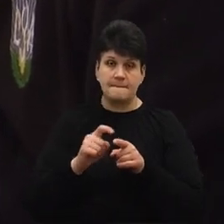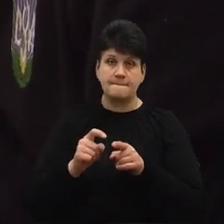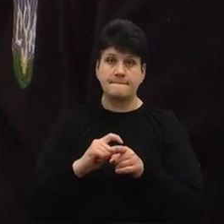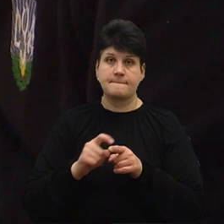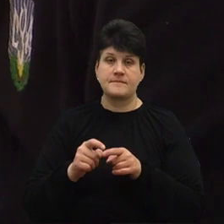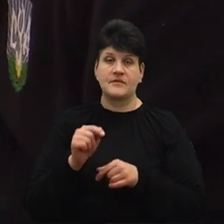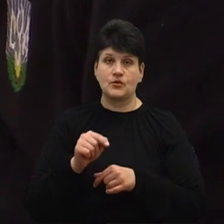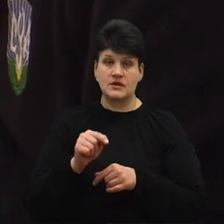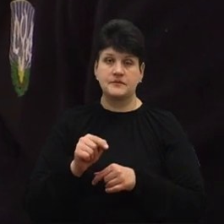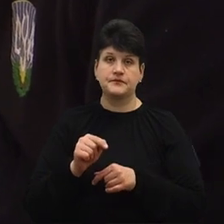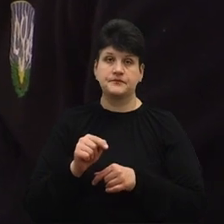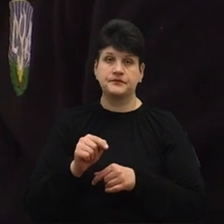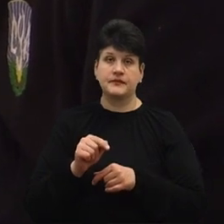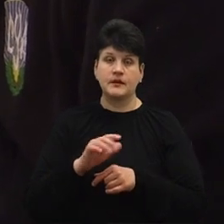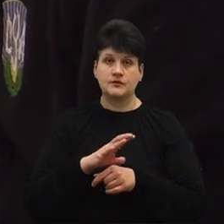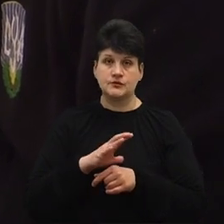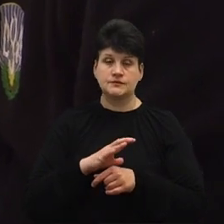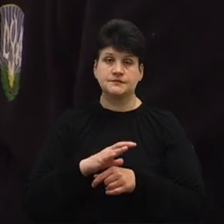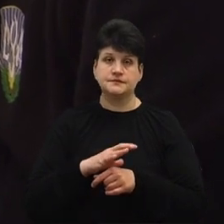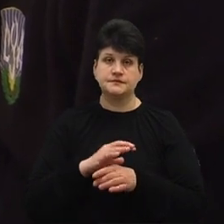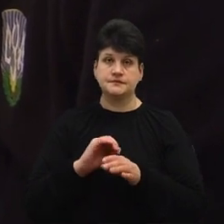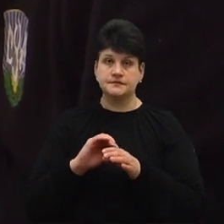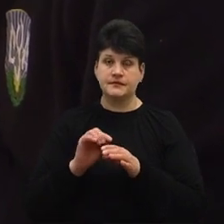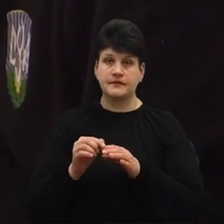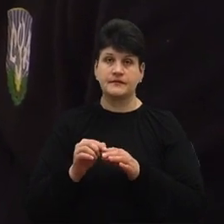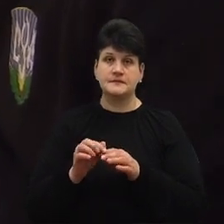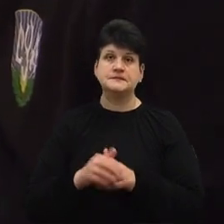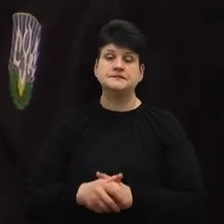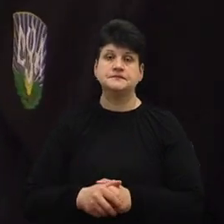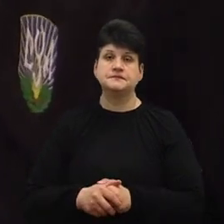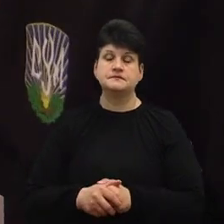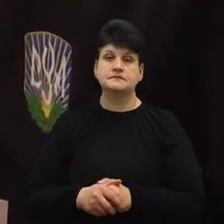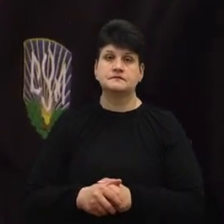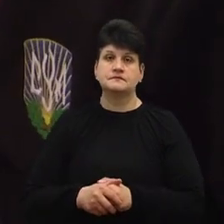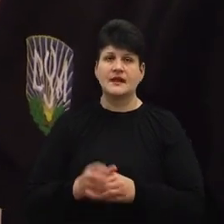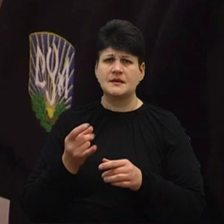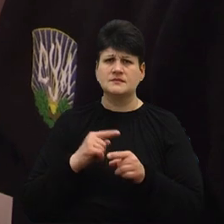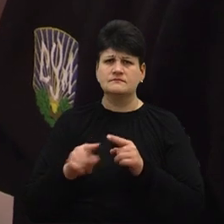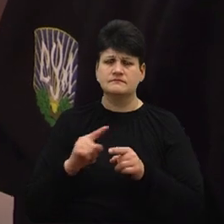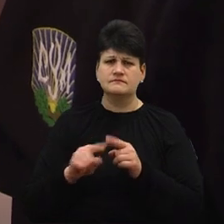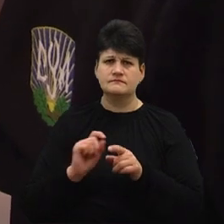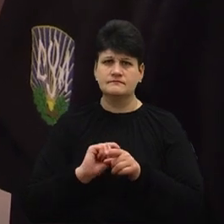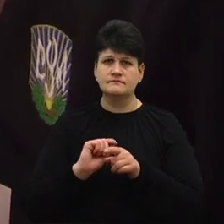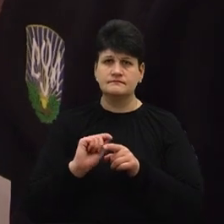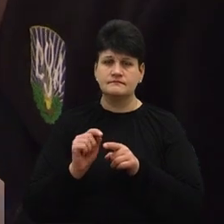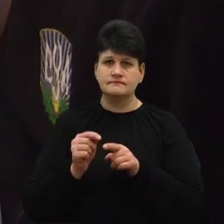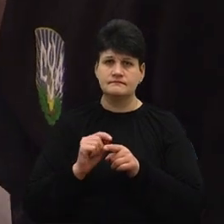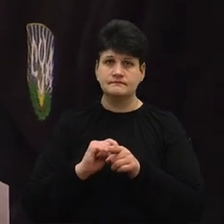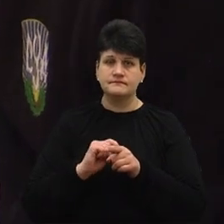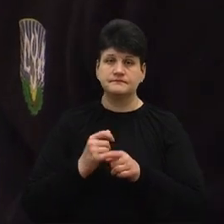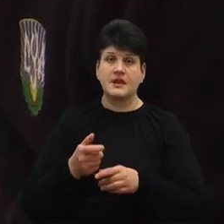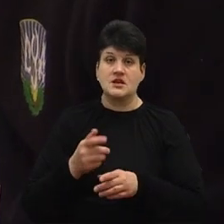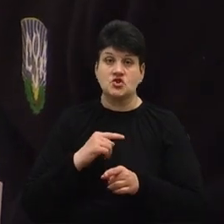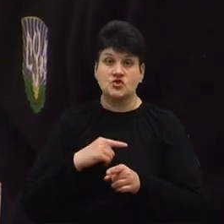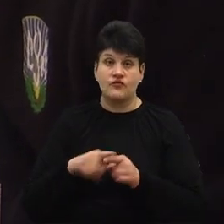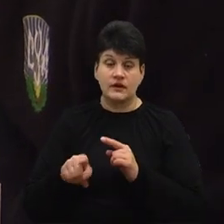пісочок, але, мабуть, замало нанесло. Так. Але треба скоренько, бо пісочок як скоренько нагрівається,